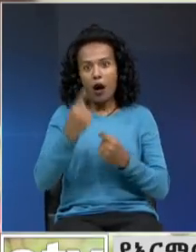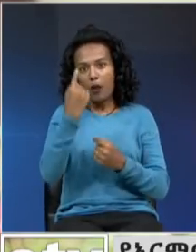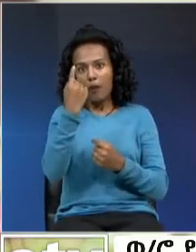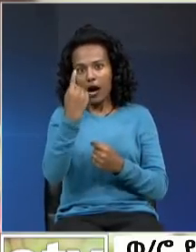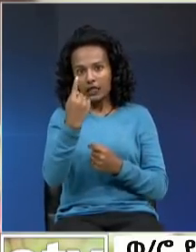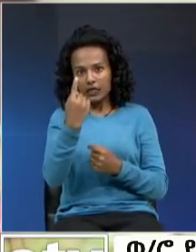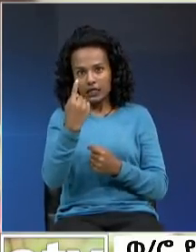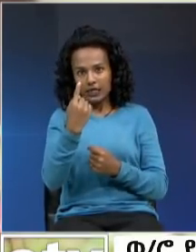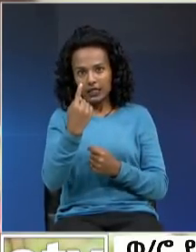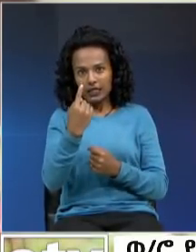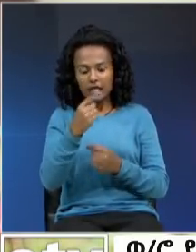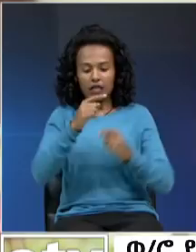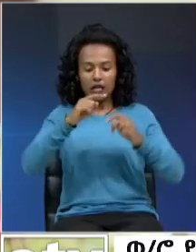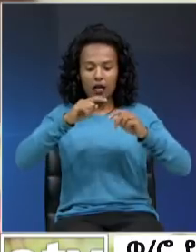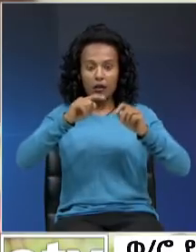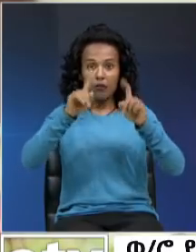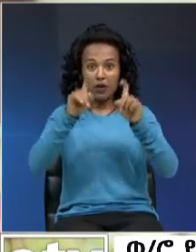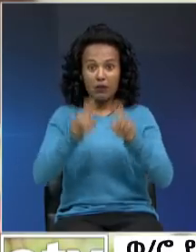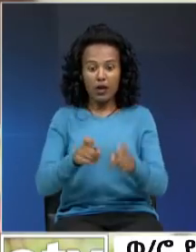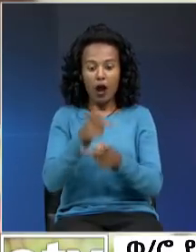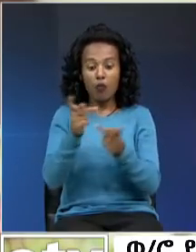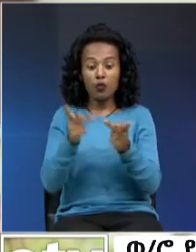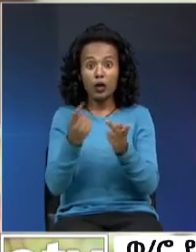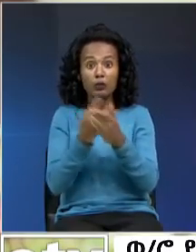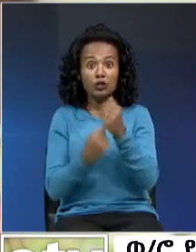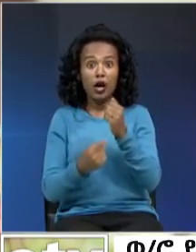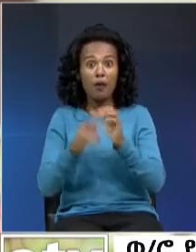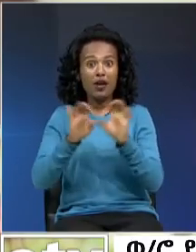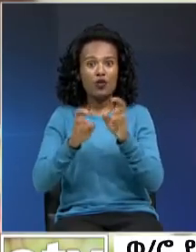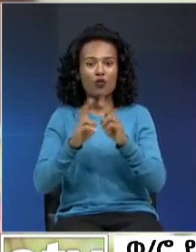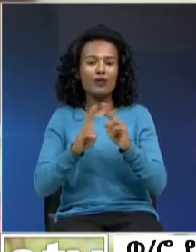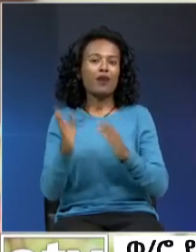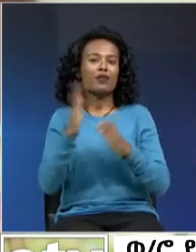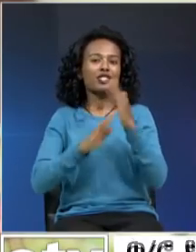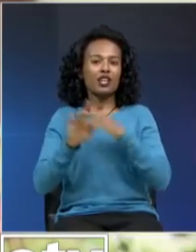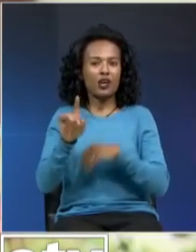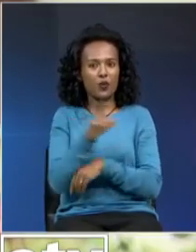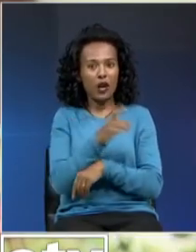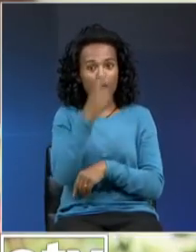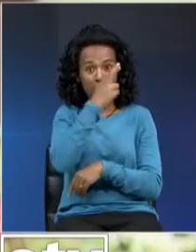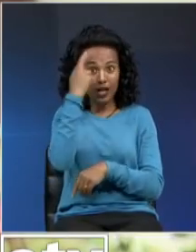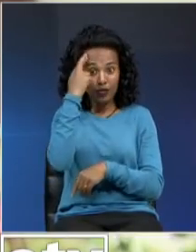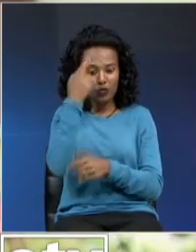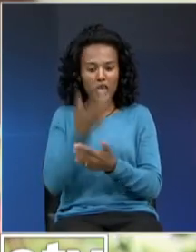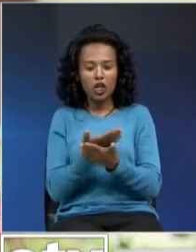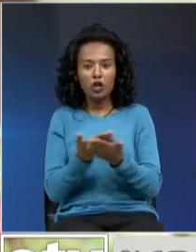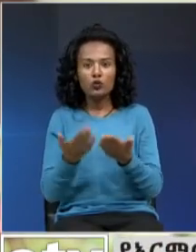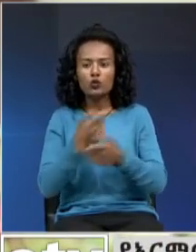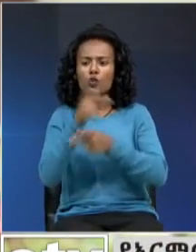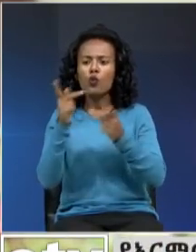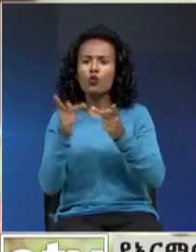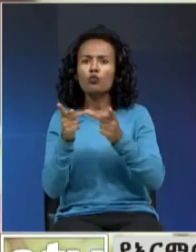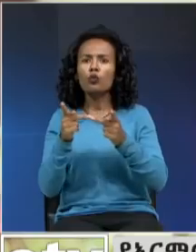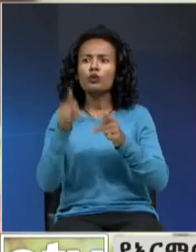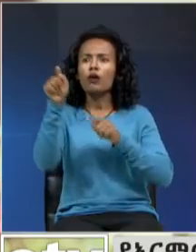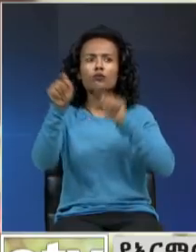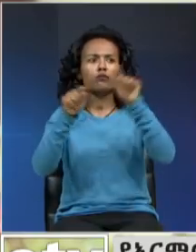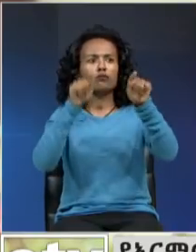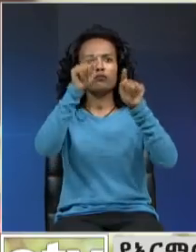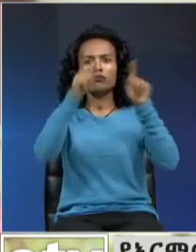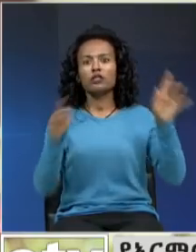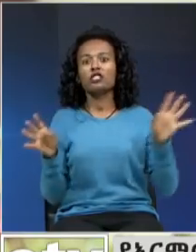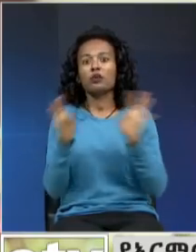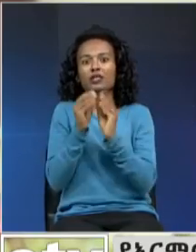በአንድ የምርመራ ጣቢያ ብቻ ማካሄዱ አስቸጋሪ ነው የሚሆነው። ምክንያቱም ኬዞቹ ከሁሉም ቦታ ነው የሚሰበሰቡት። ስለዚህ